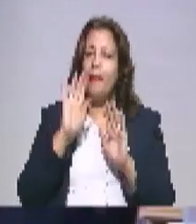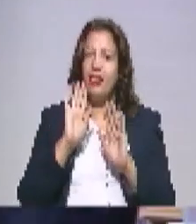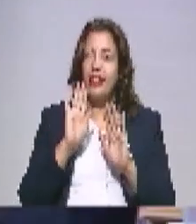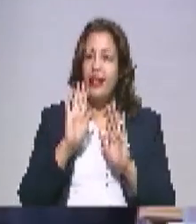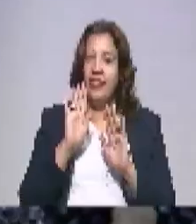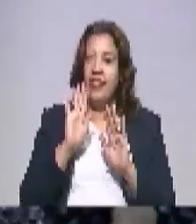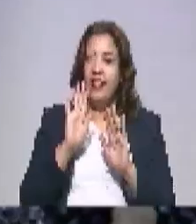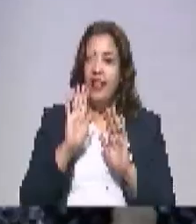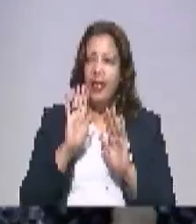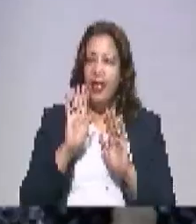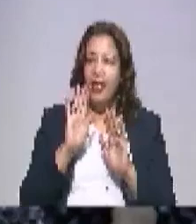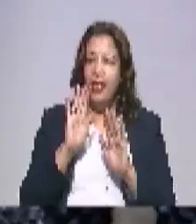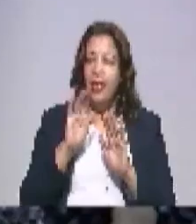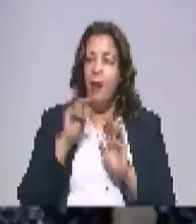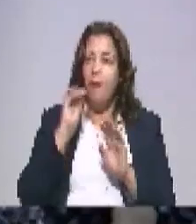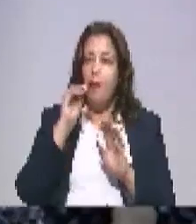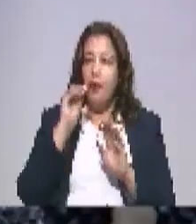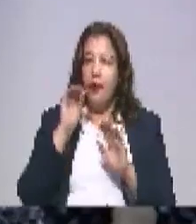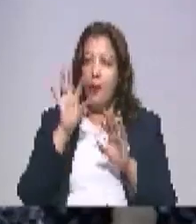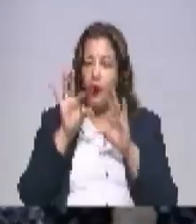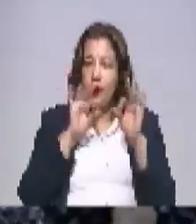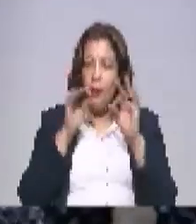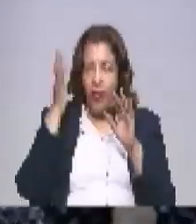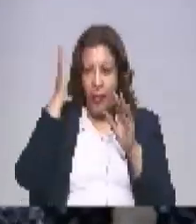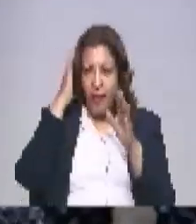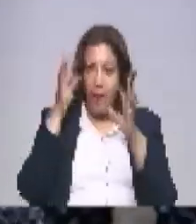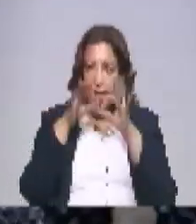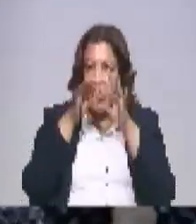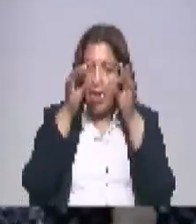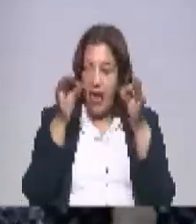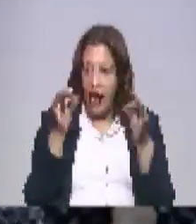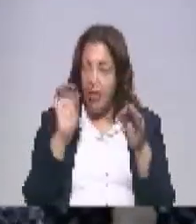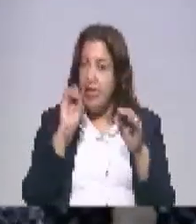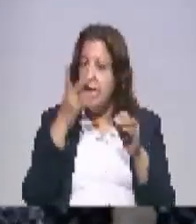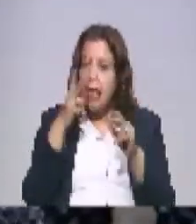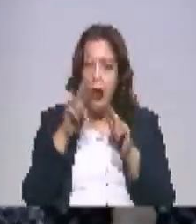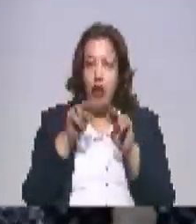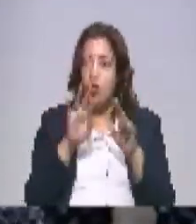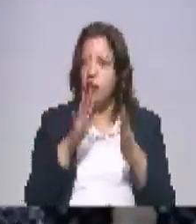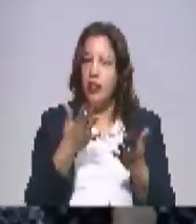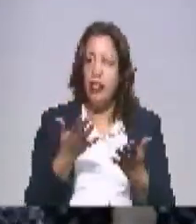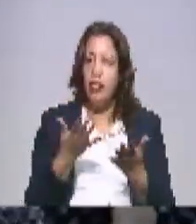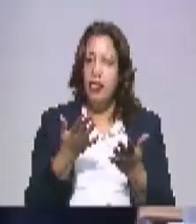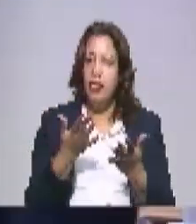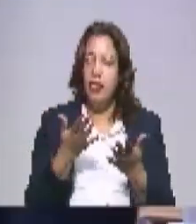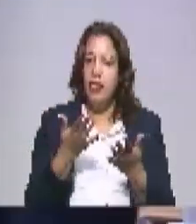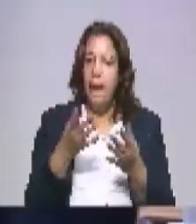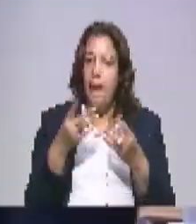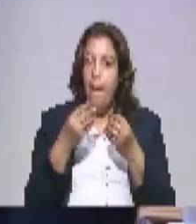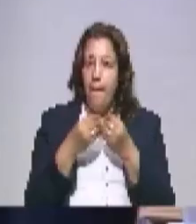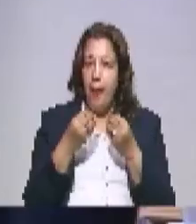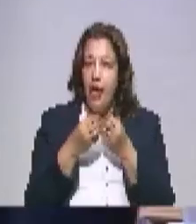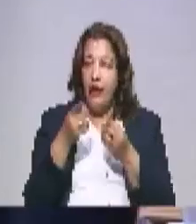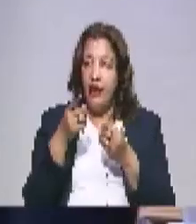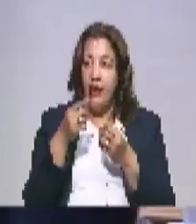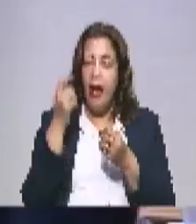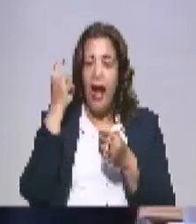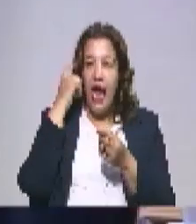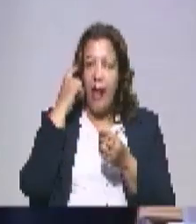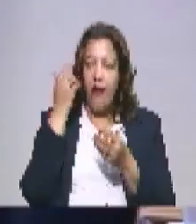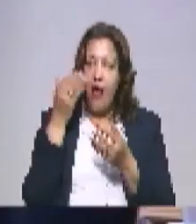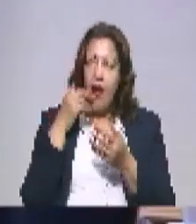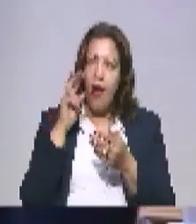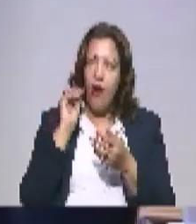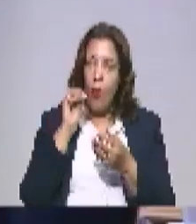الاول الاختيار اصلا البتنجان بيبقى على اساس احنا قلنا إيه؟ احنا قلنا البتنجان معانا زي ما انا قلت قبل